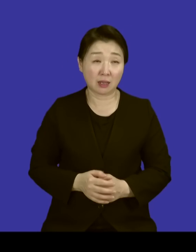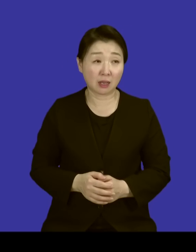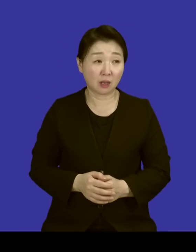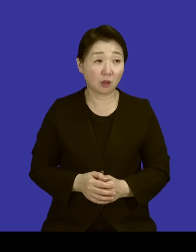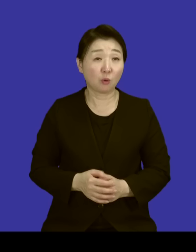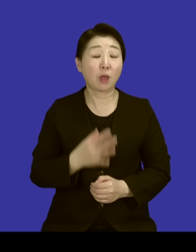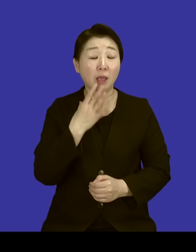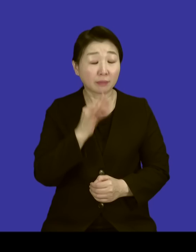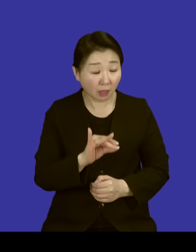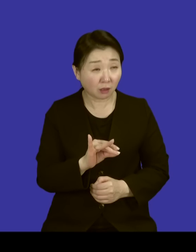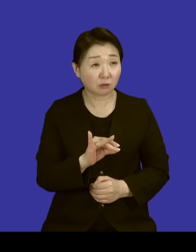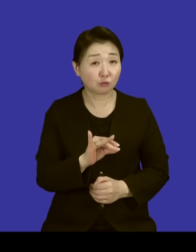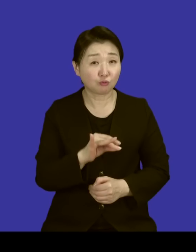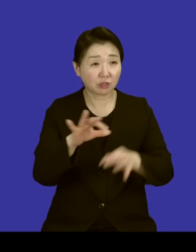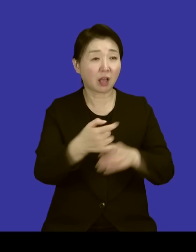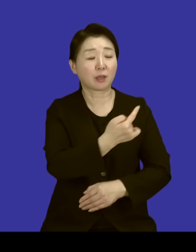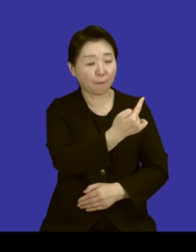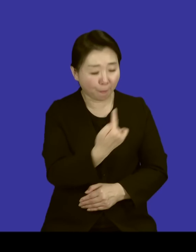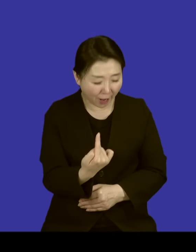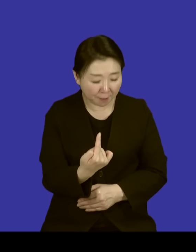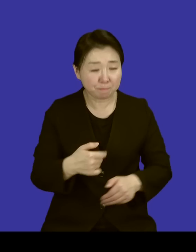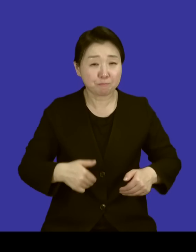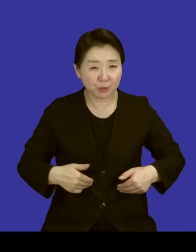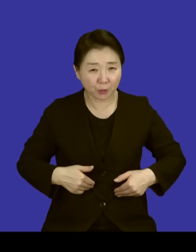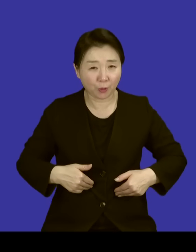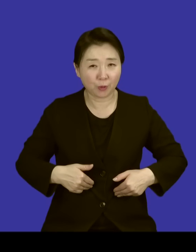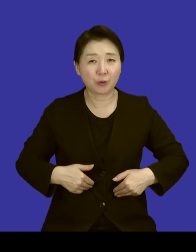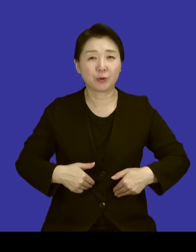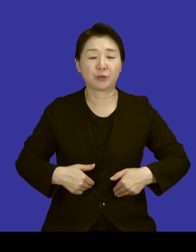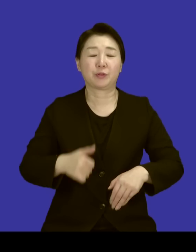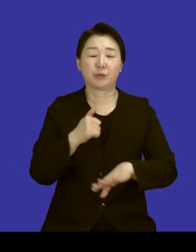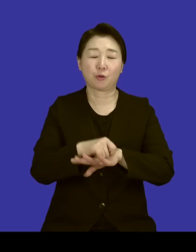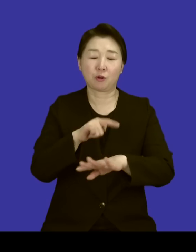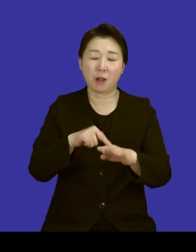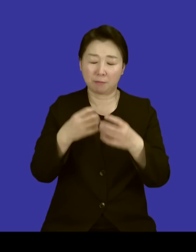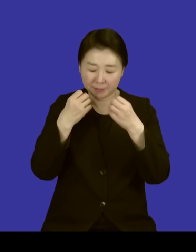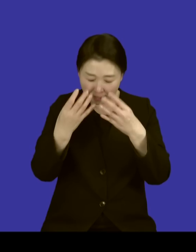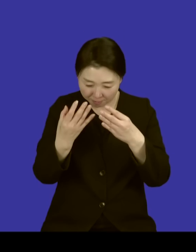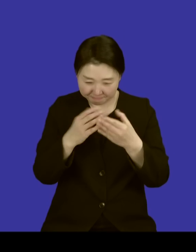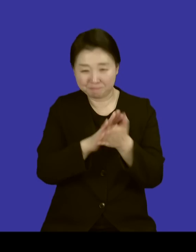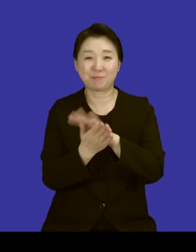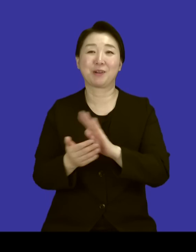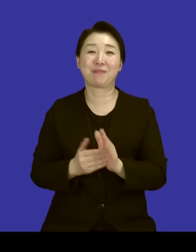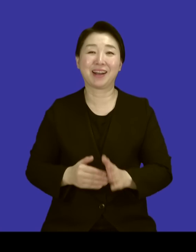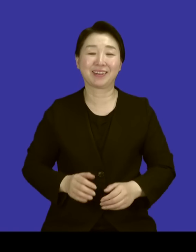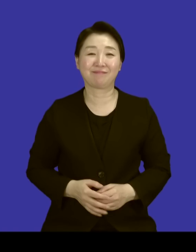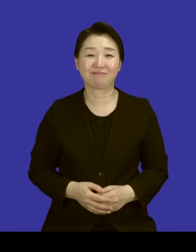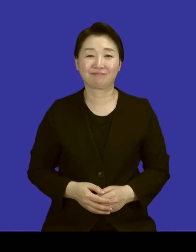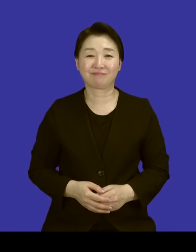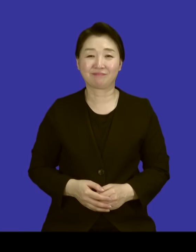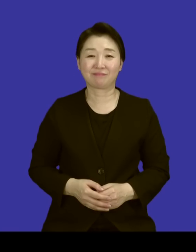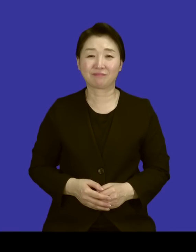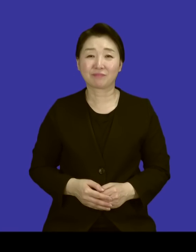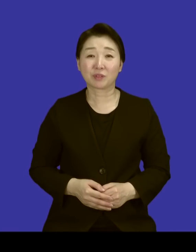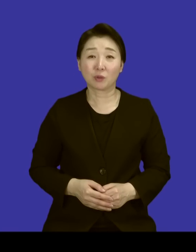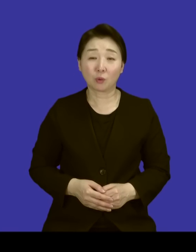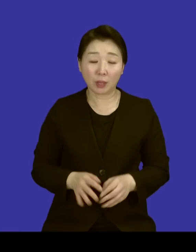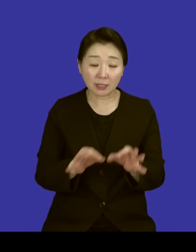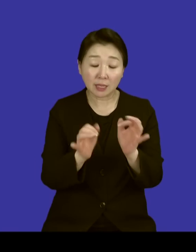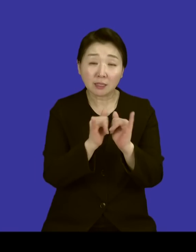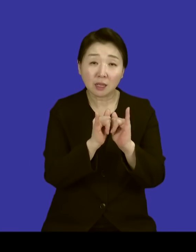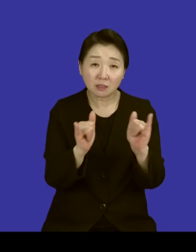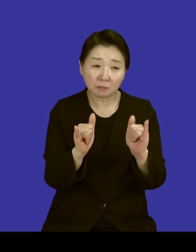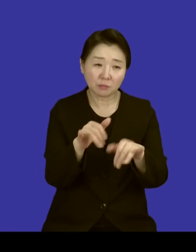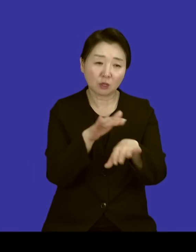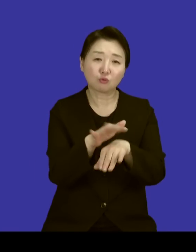될 곳임을 생각하고 이제 마음을 다시 새롭게 잡는 그런 계기가 되죠. 보통 요즘 이제 자영업 하시는 분들이 이제 인건비 또 일하시는